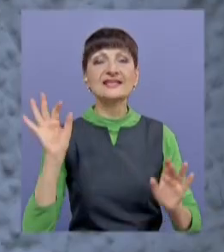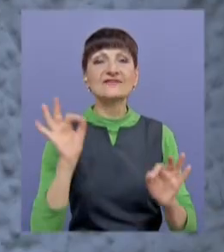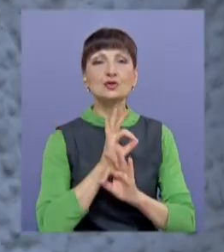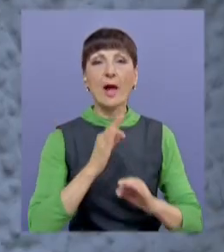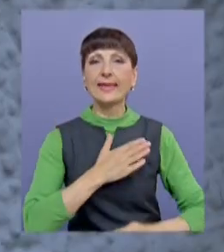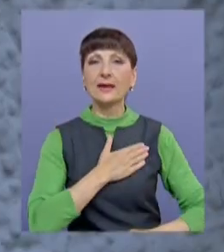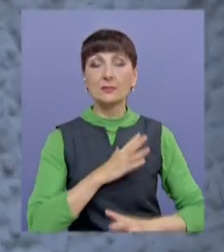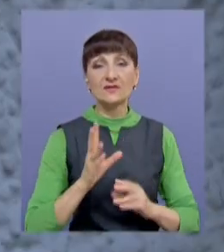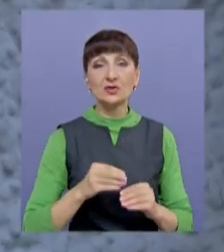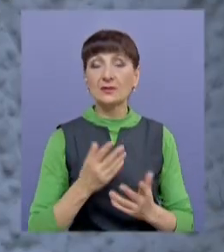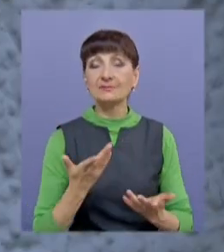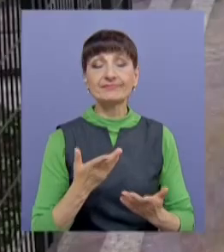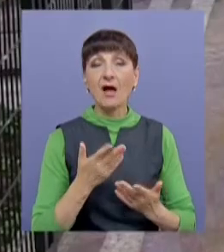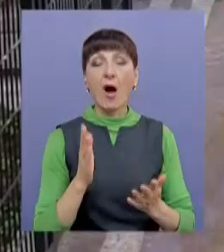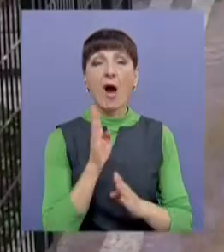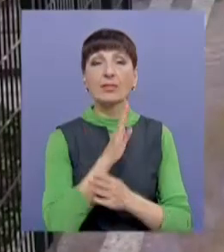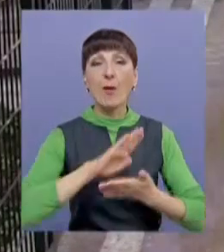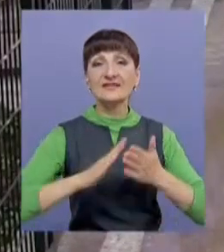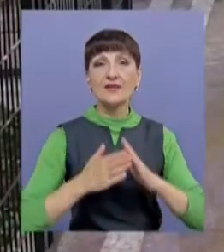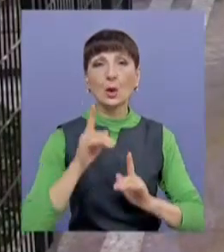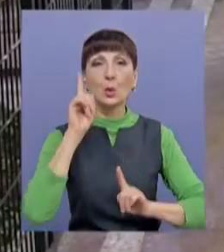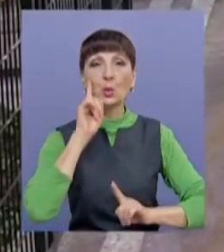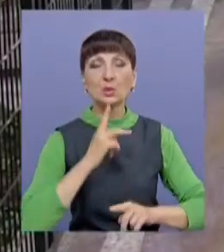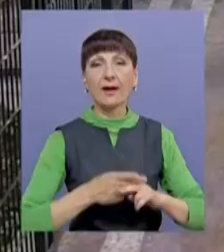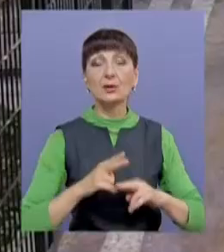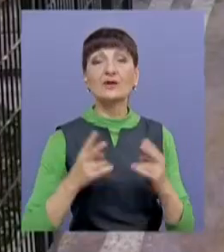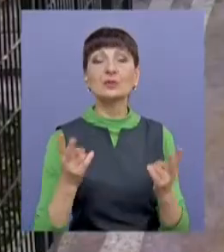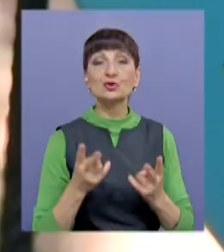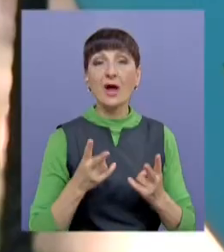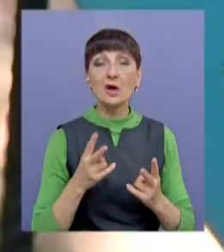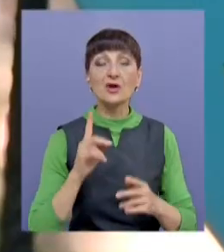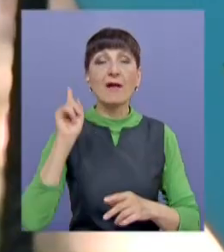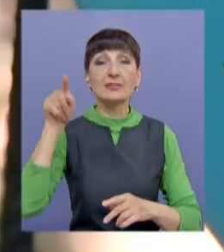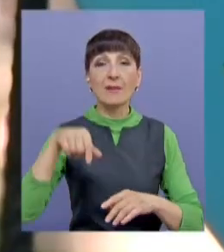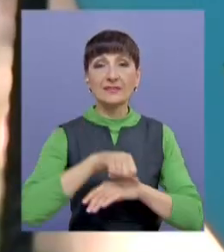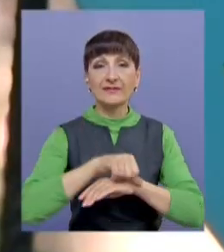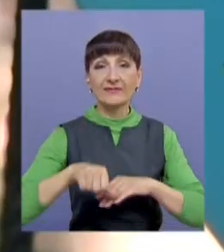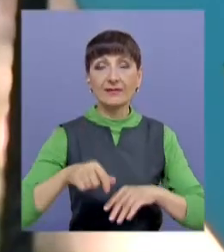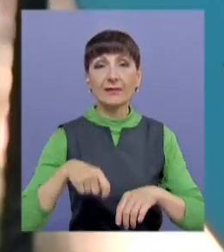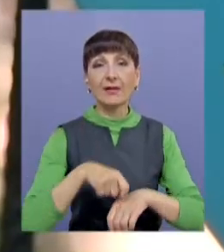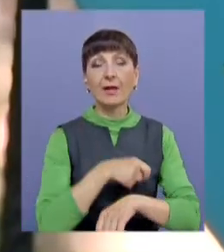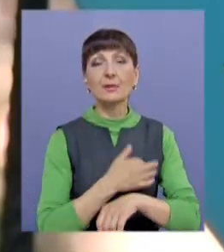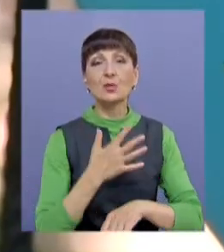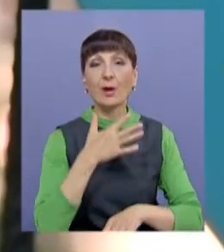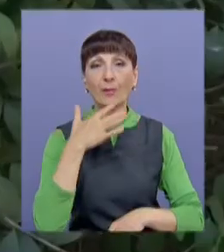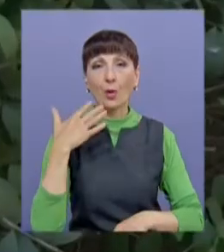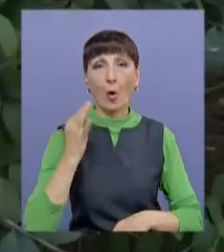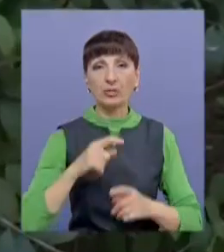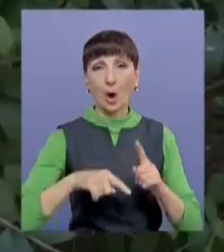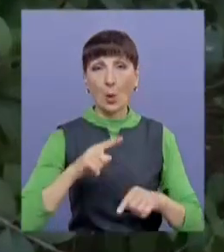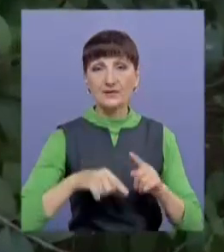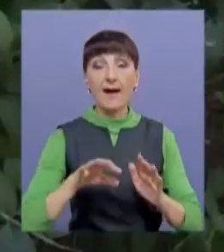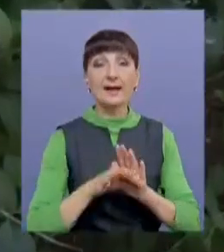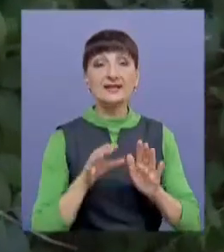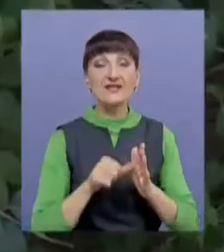Все это создает непередаваемую атмосферу уюта, в которой так нуждаешься, находясь в нескольких тысячах километрах от родины. Голосование в